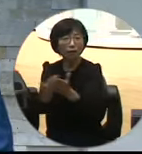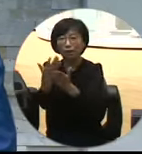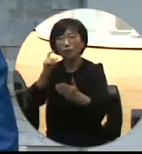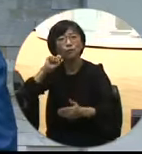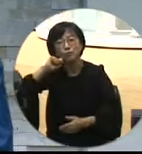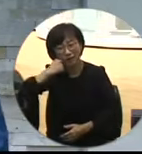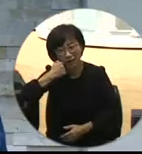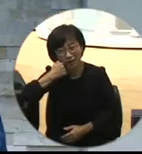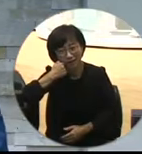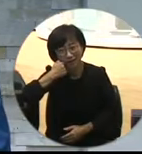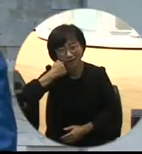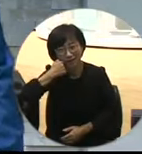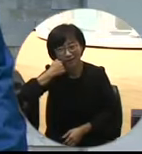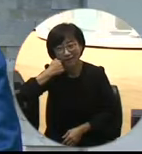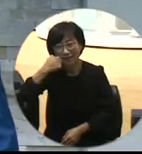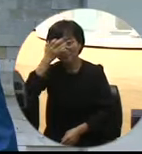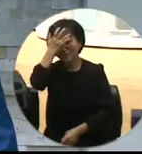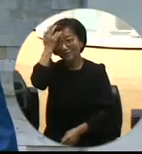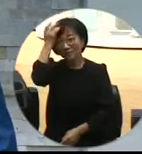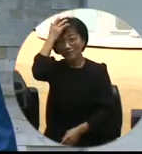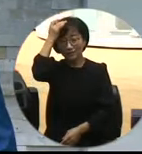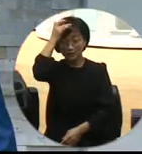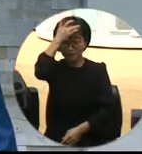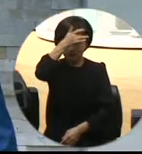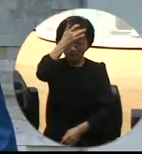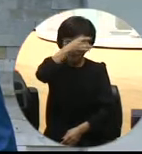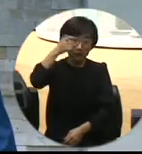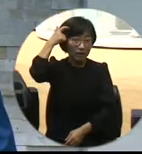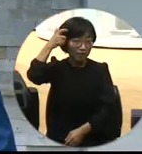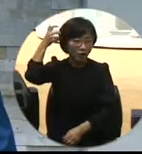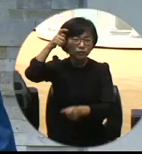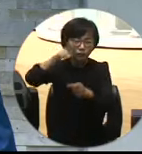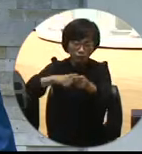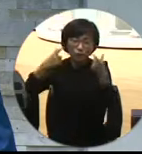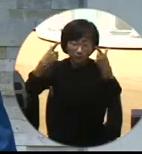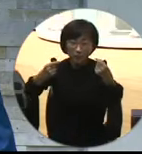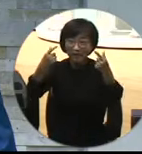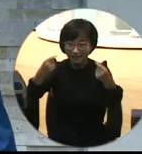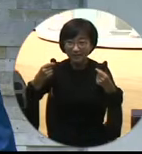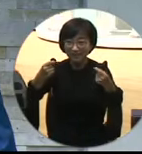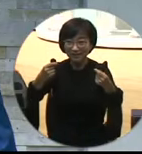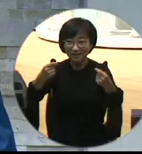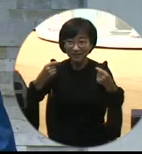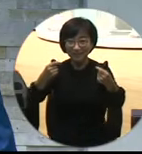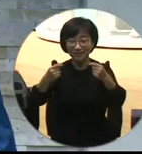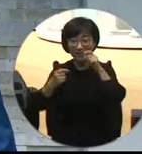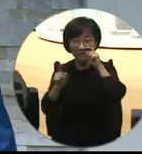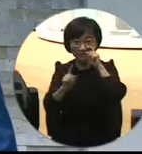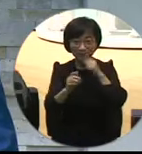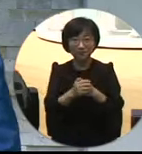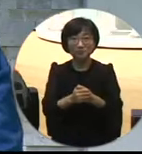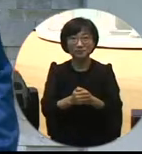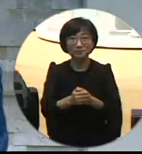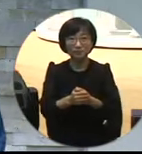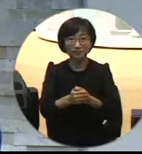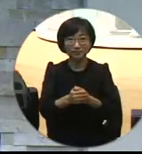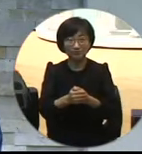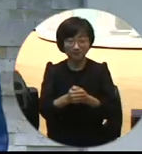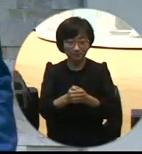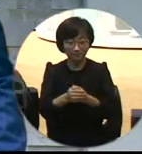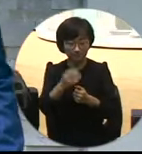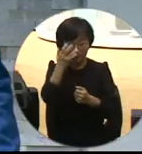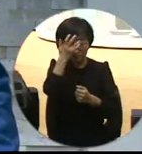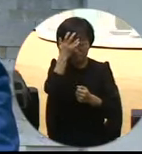사람들이요. 심각하게 잠긴 효과에 빠져 있어요. 빠져 있어요. 마태복음 10장에